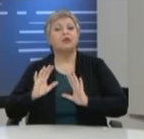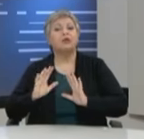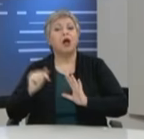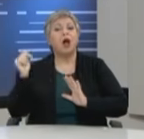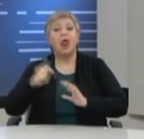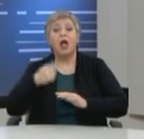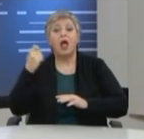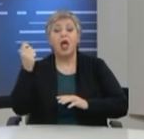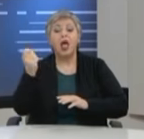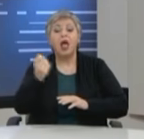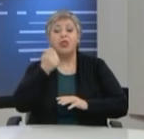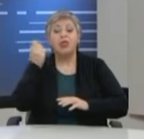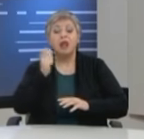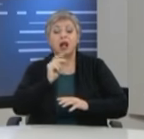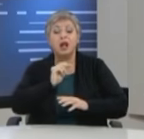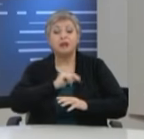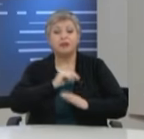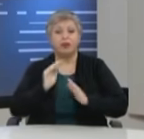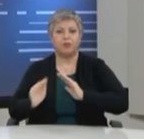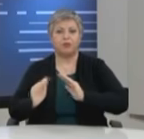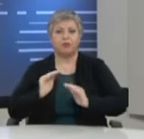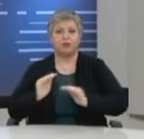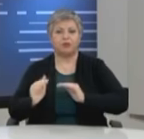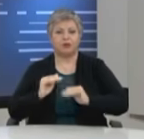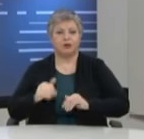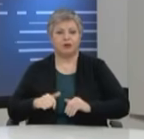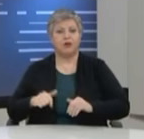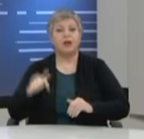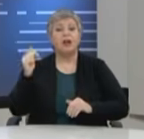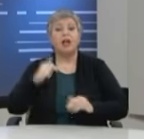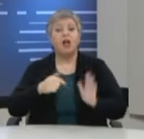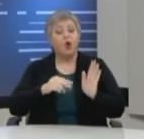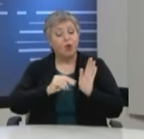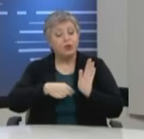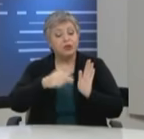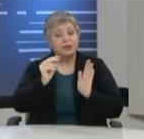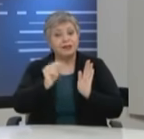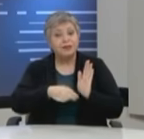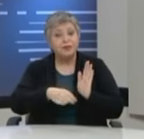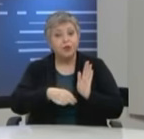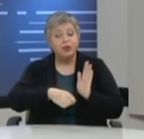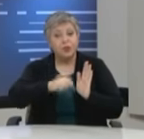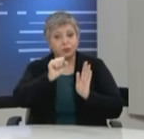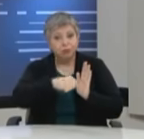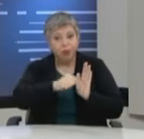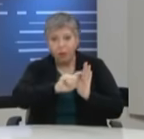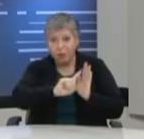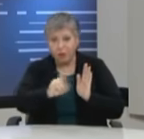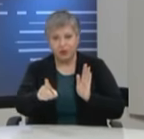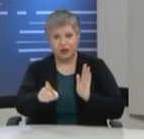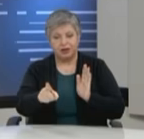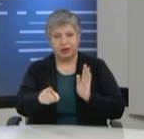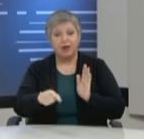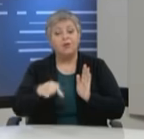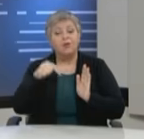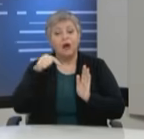συμφέροντα. Σας καλώ να μην κυρώσουμε μία συμφωνία που, θυμηθείτε τα λόγια μου,